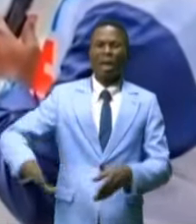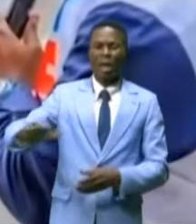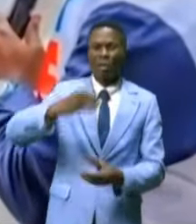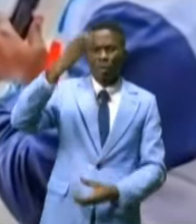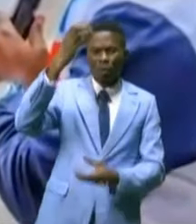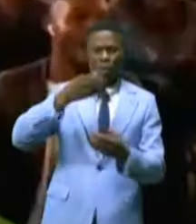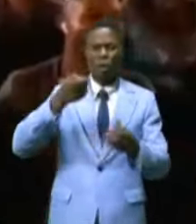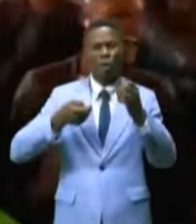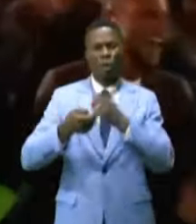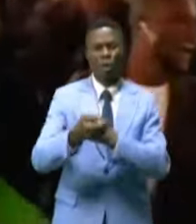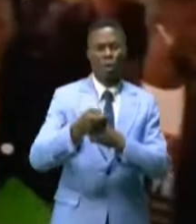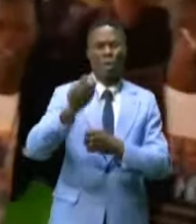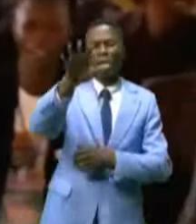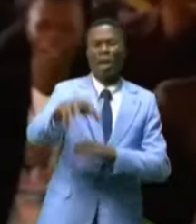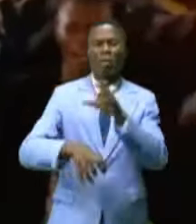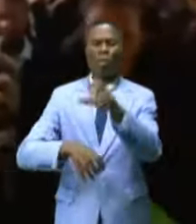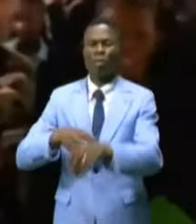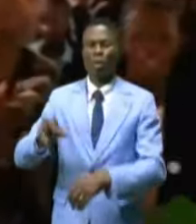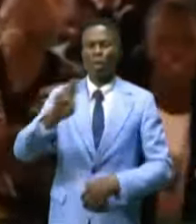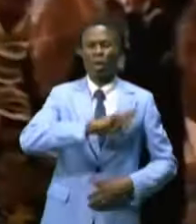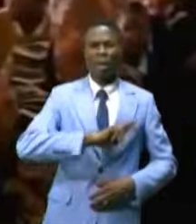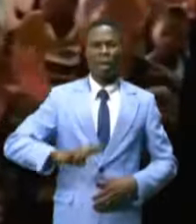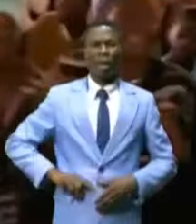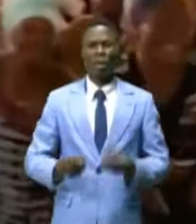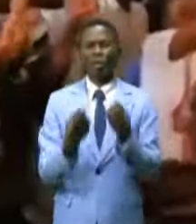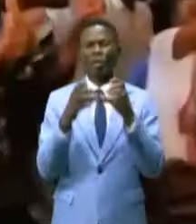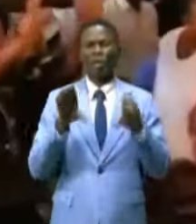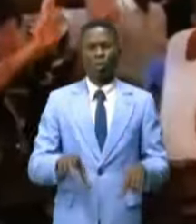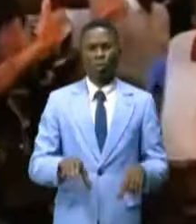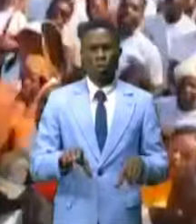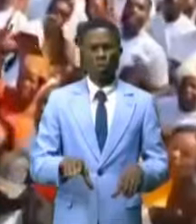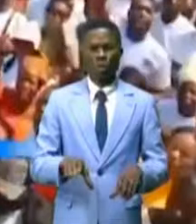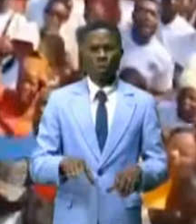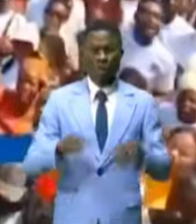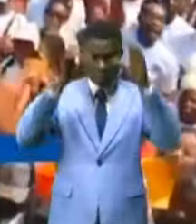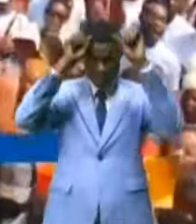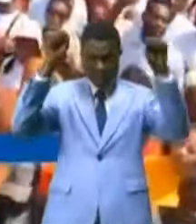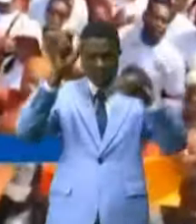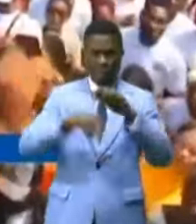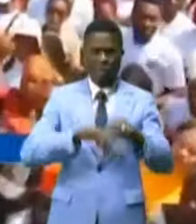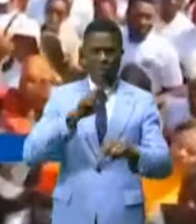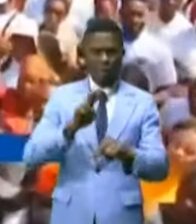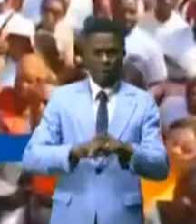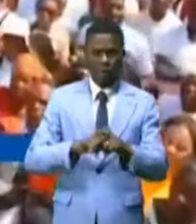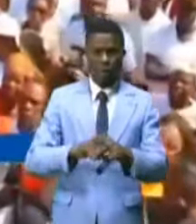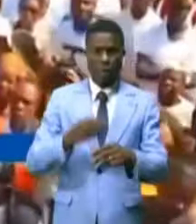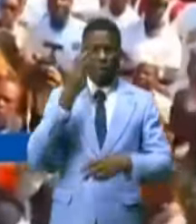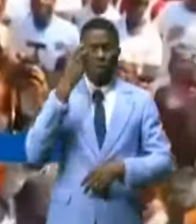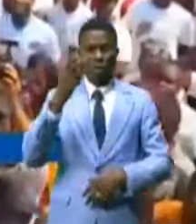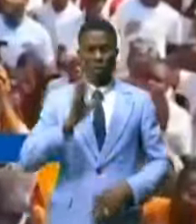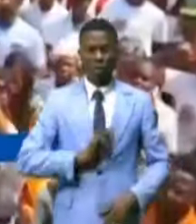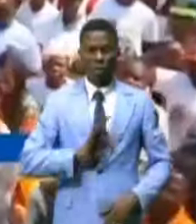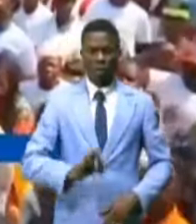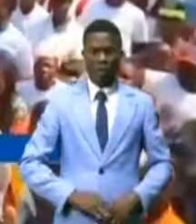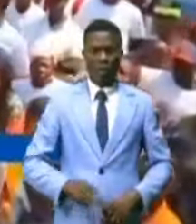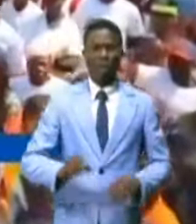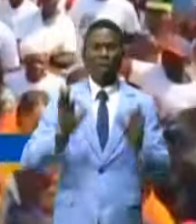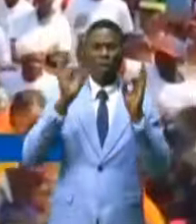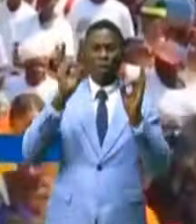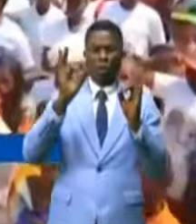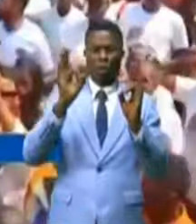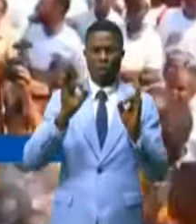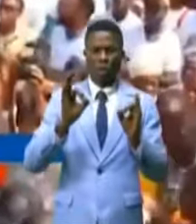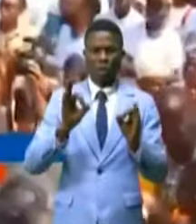qui tue et pille la République démocratique du Congo. Le président national de la Vision Fachi Rénové a